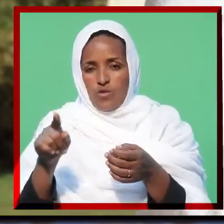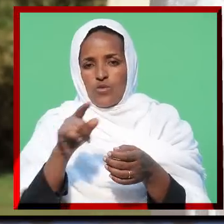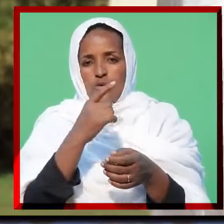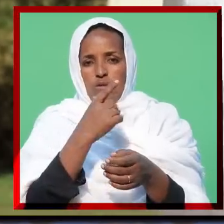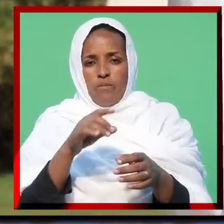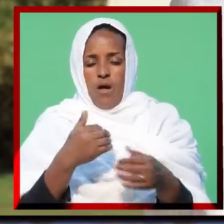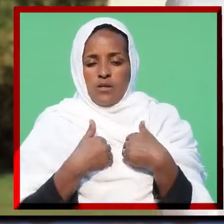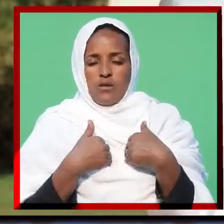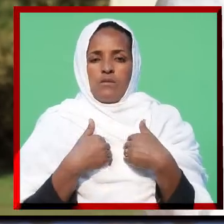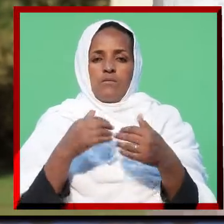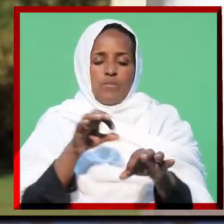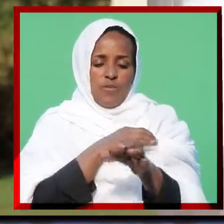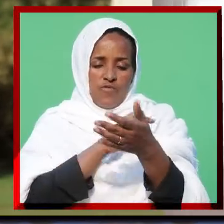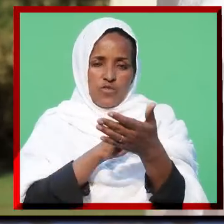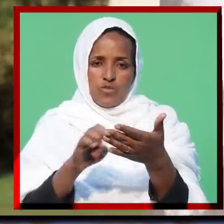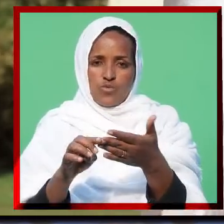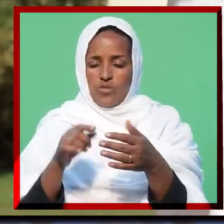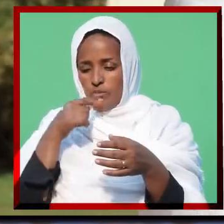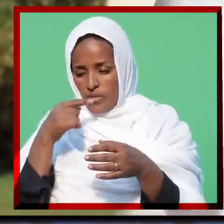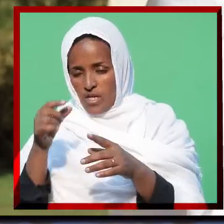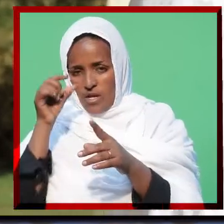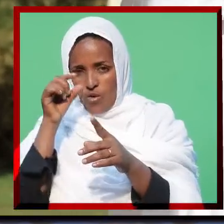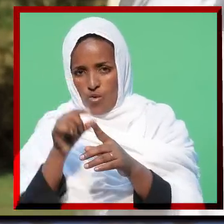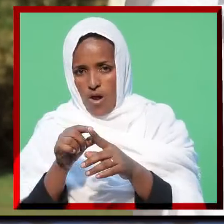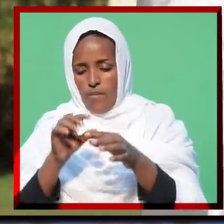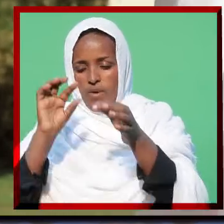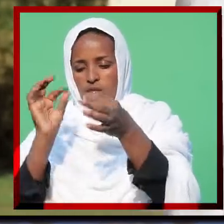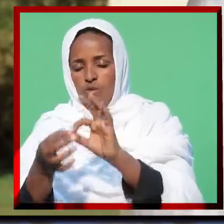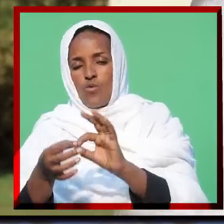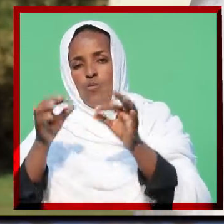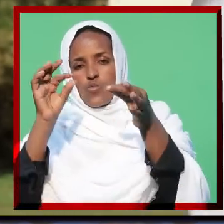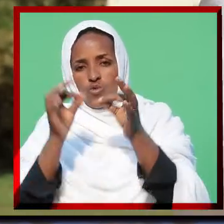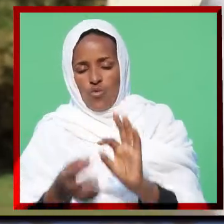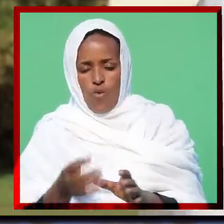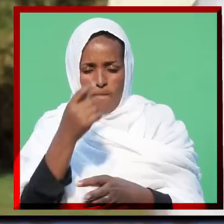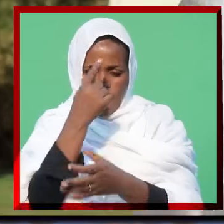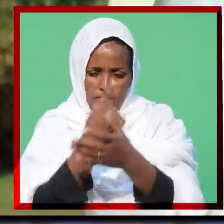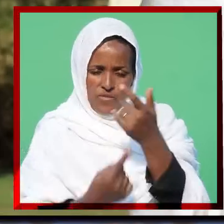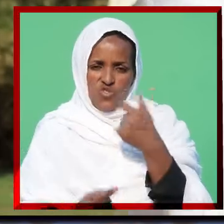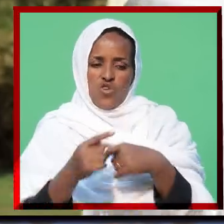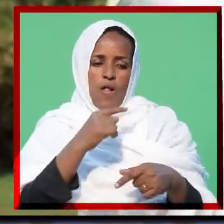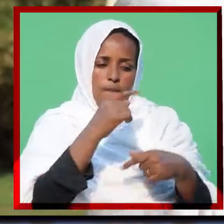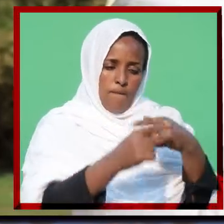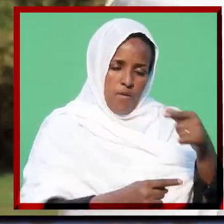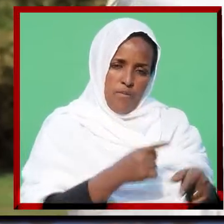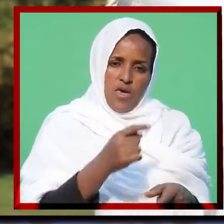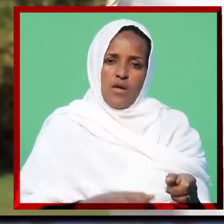ባደረ መንፈስ ቅዱስ በተነገረው ቃል በተተረጎመው ትርጓሜ ብቻ በመሄድ